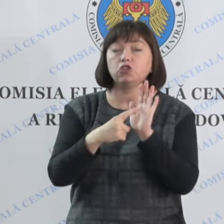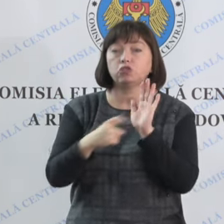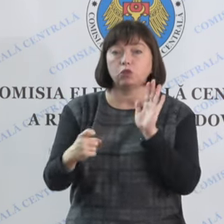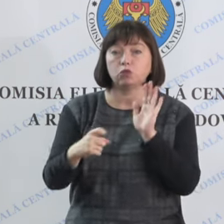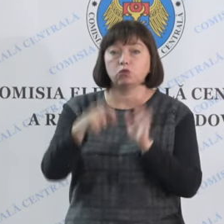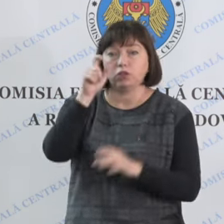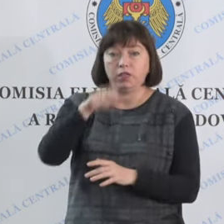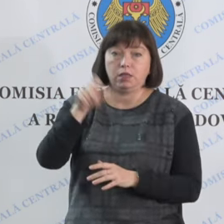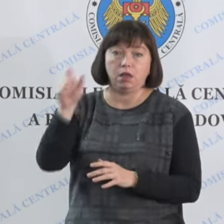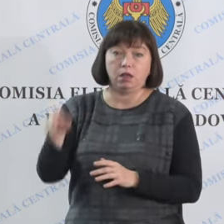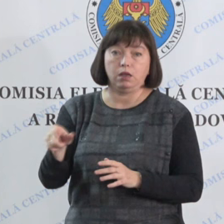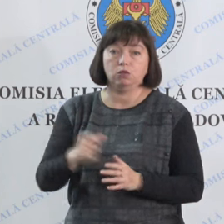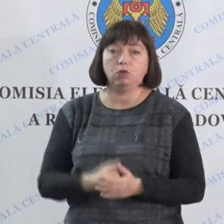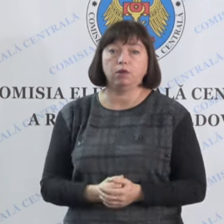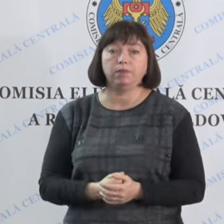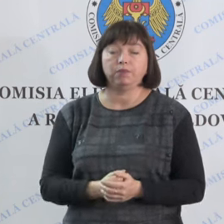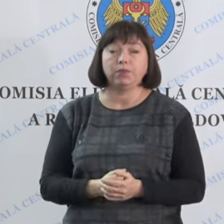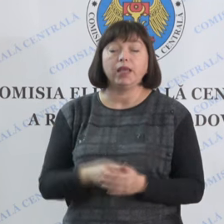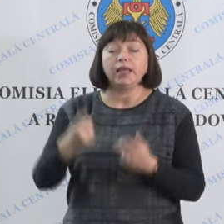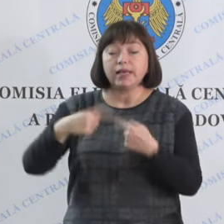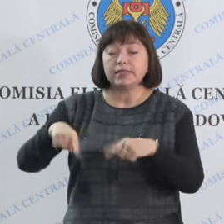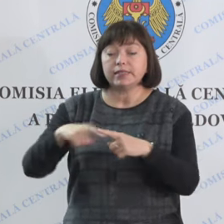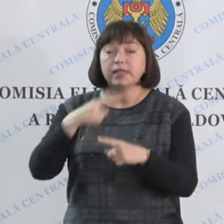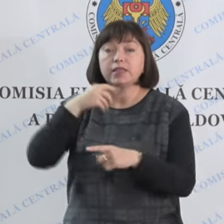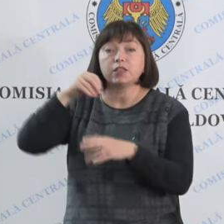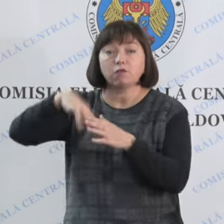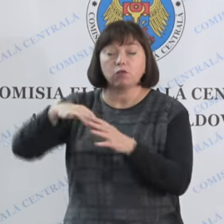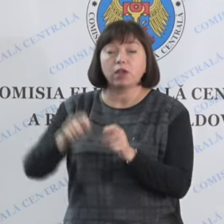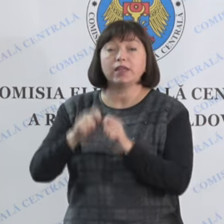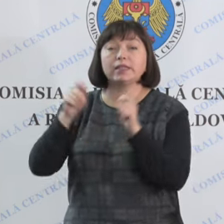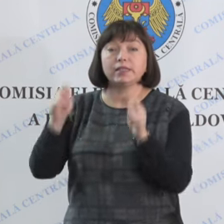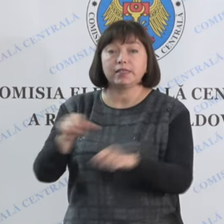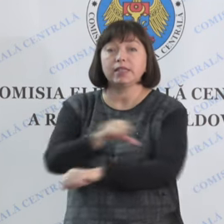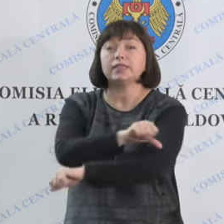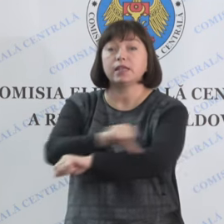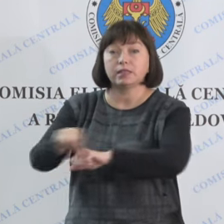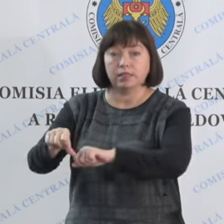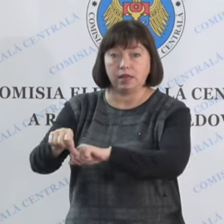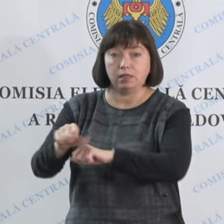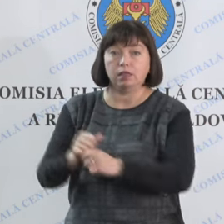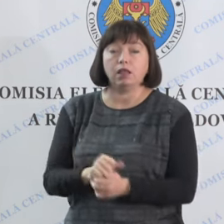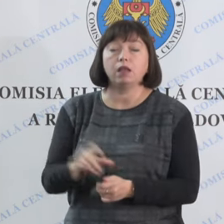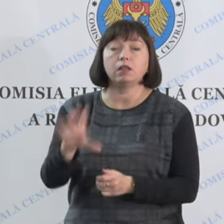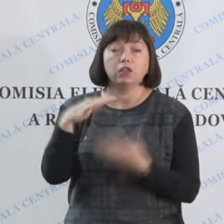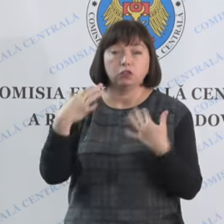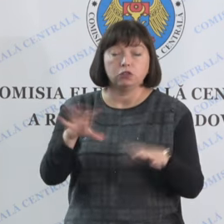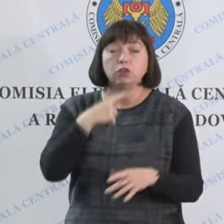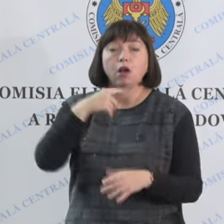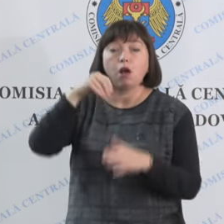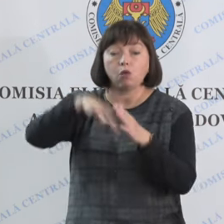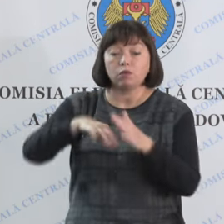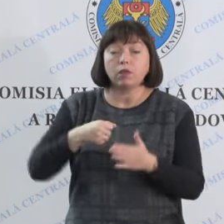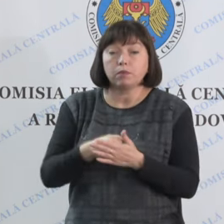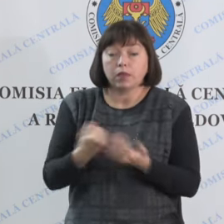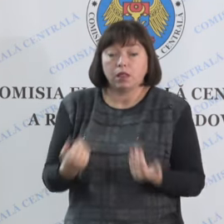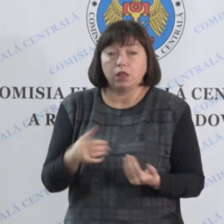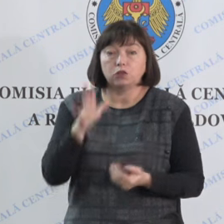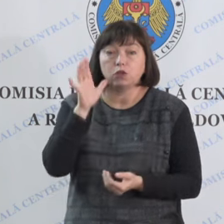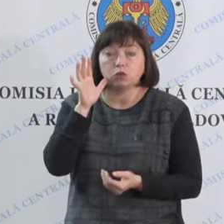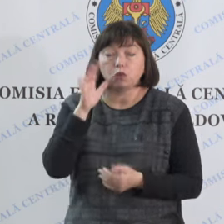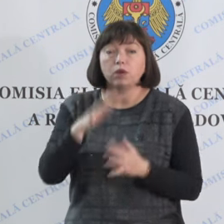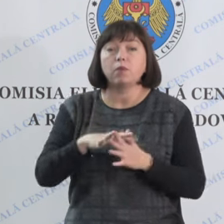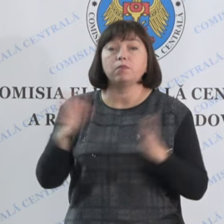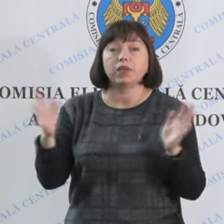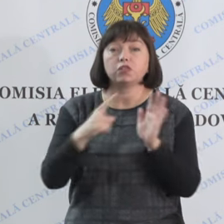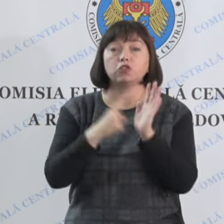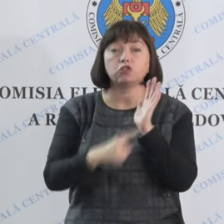6.600 de alegători. În secțiile de votare deschise în străinătate, au votat până la această oră